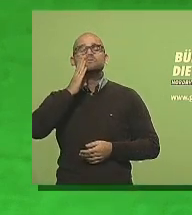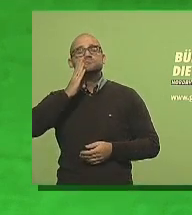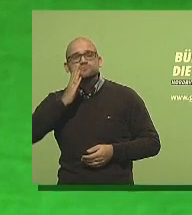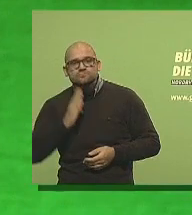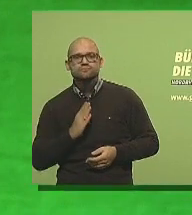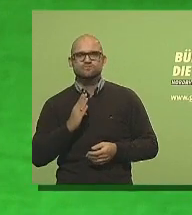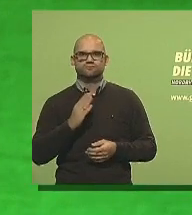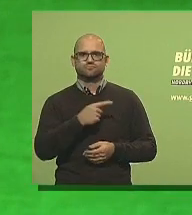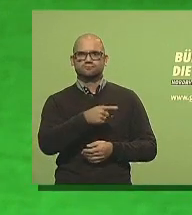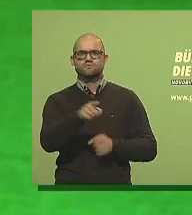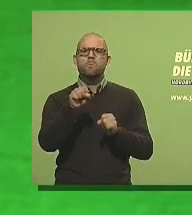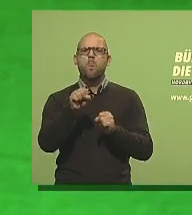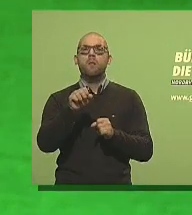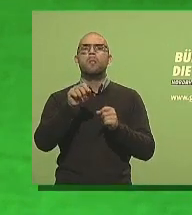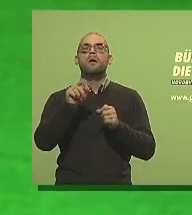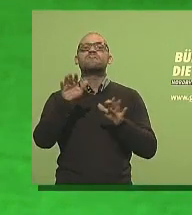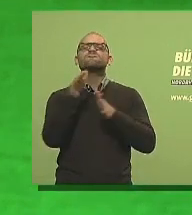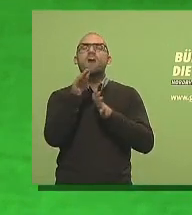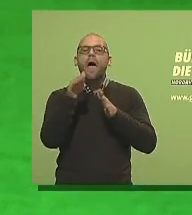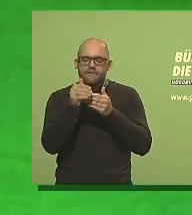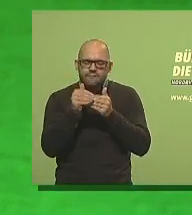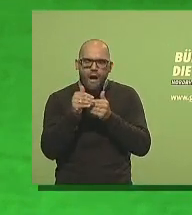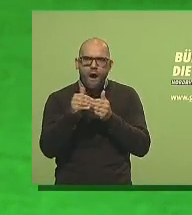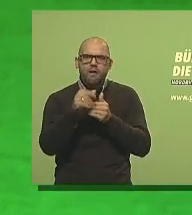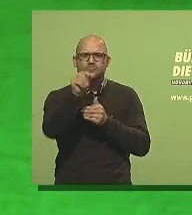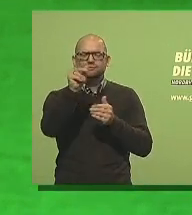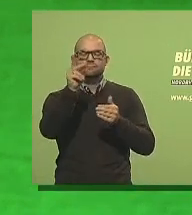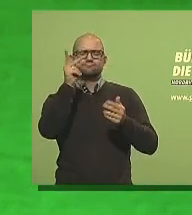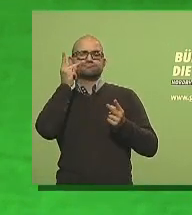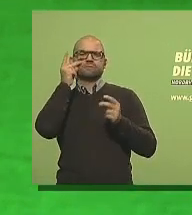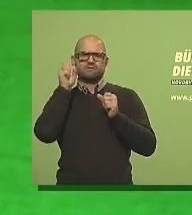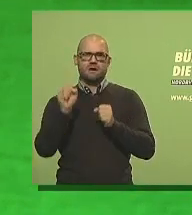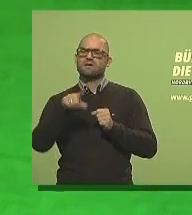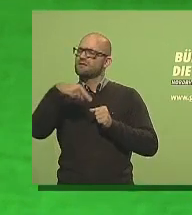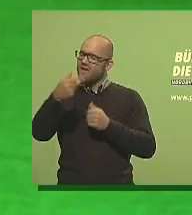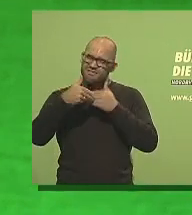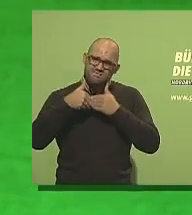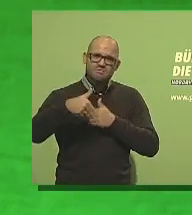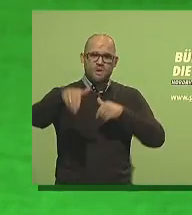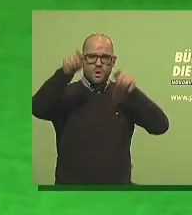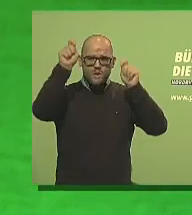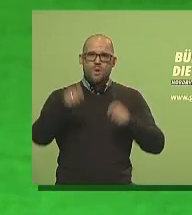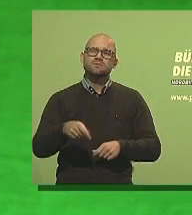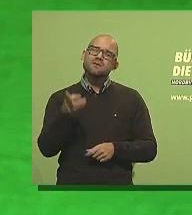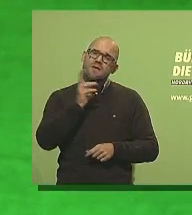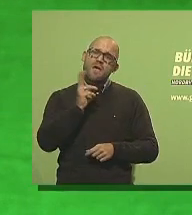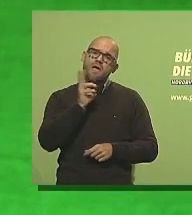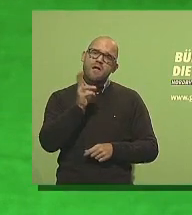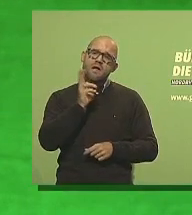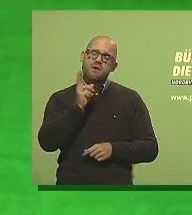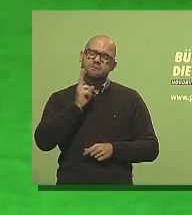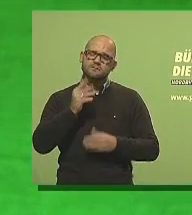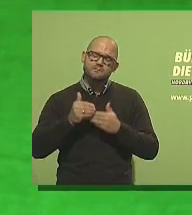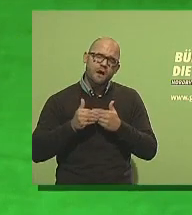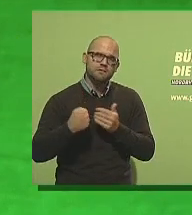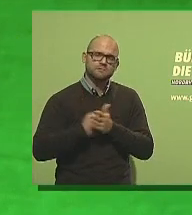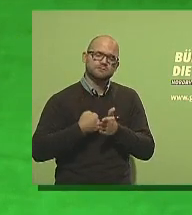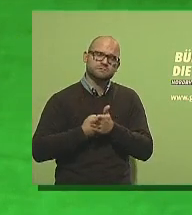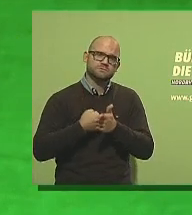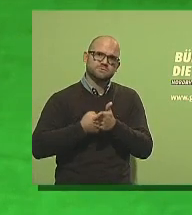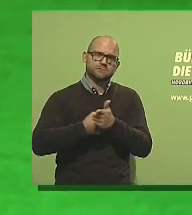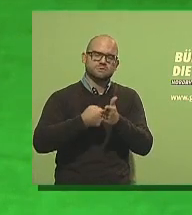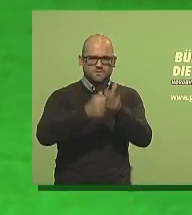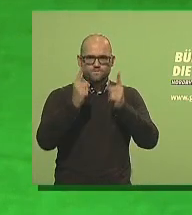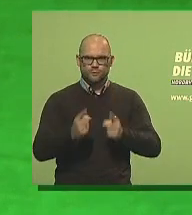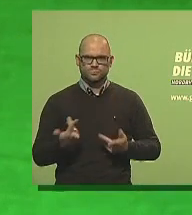so kurz über Weihnachten, weil dann muss jeden Tag gekämpft werden, liebe Freundinnen und Freunde, weil das Jahr